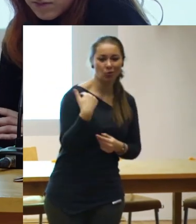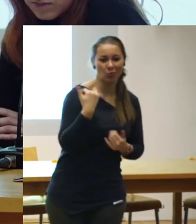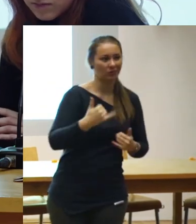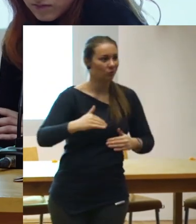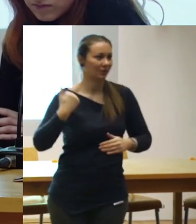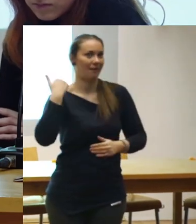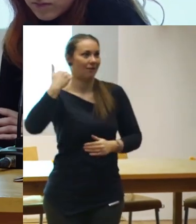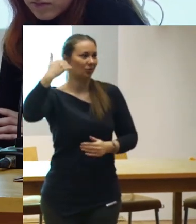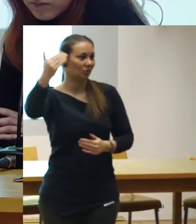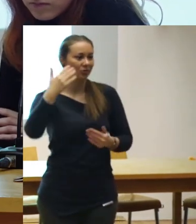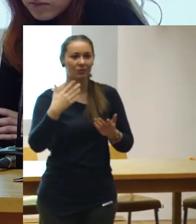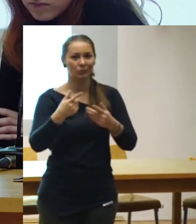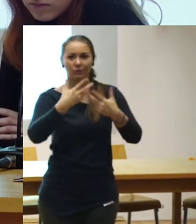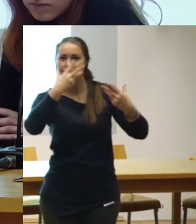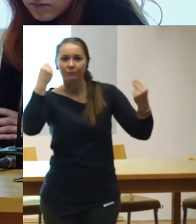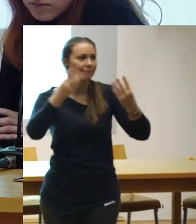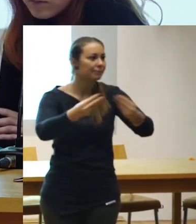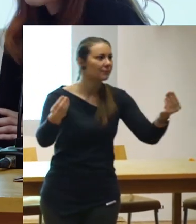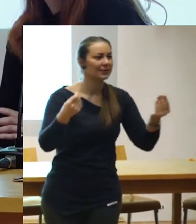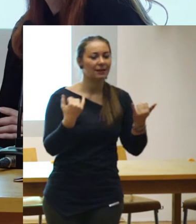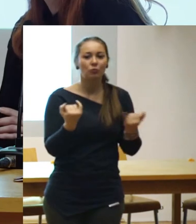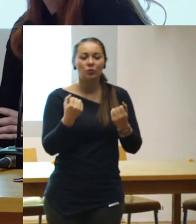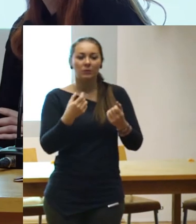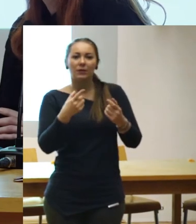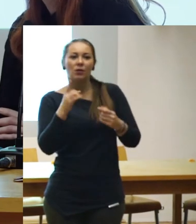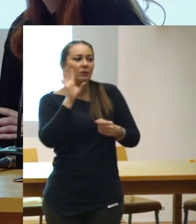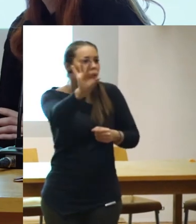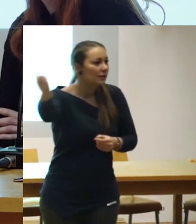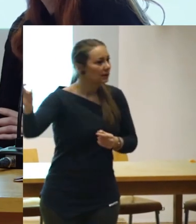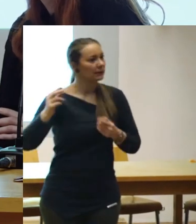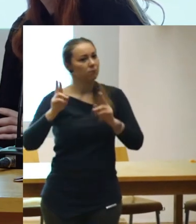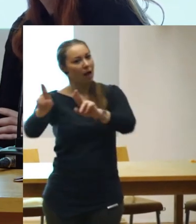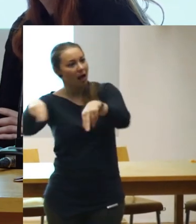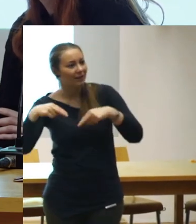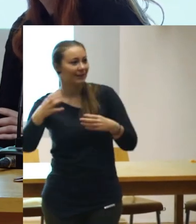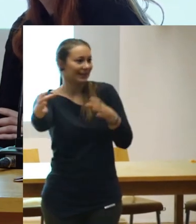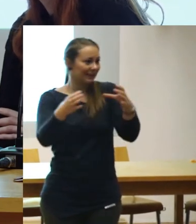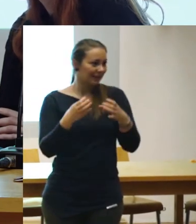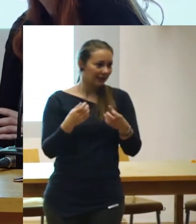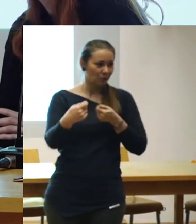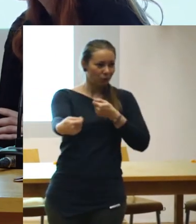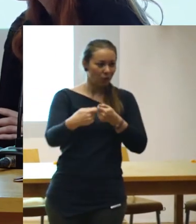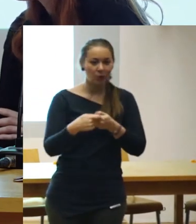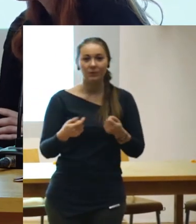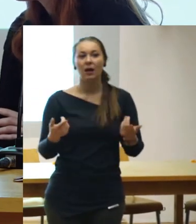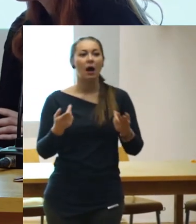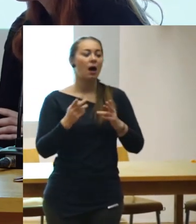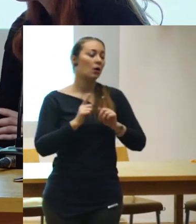let. A pracujeme individuálně, děláme solové